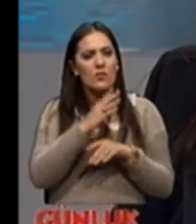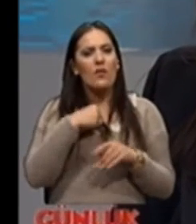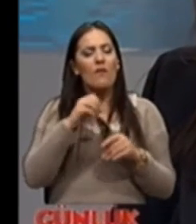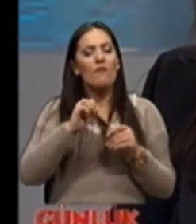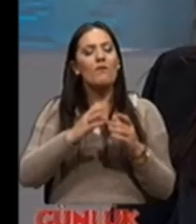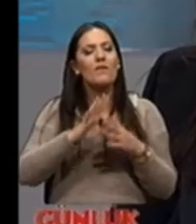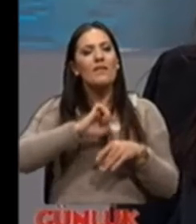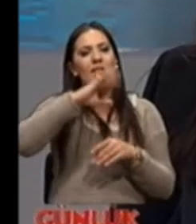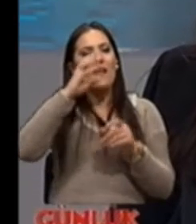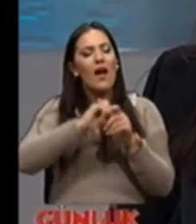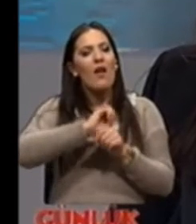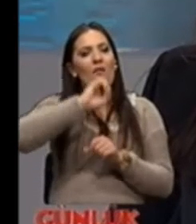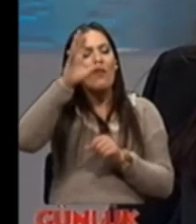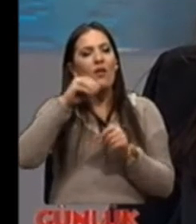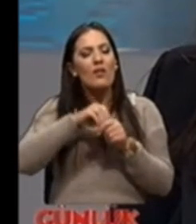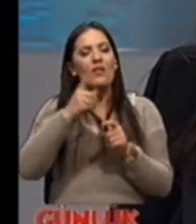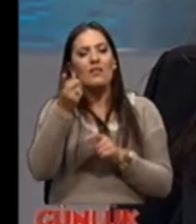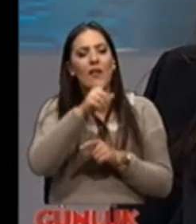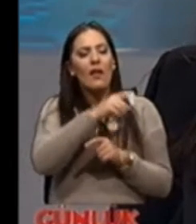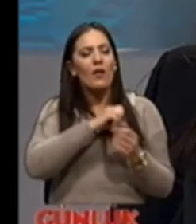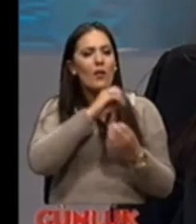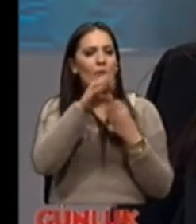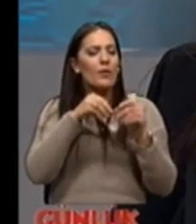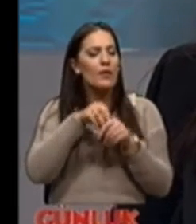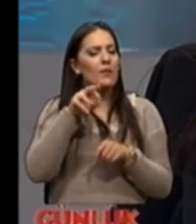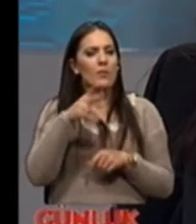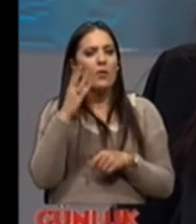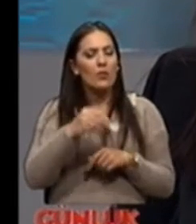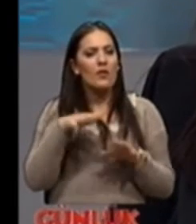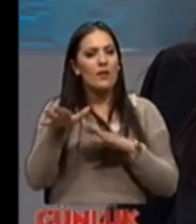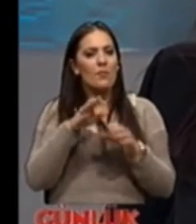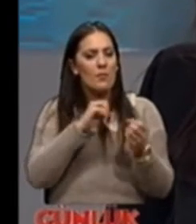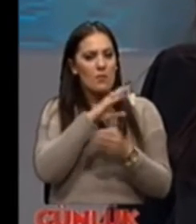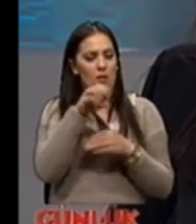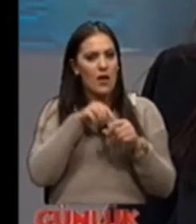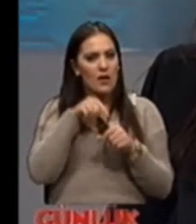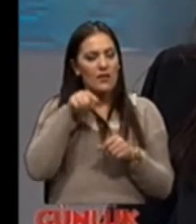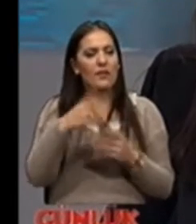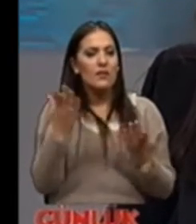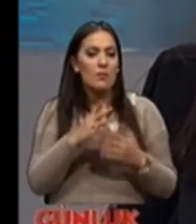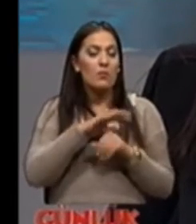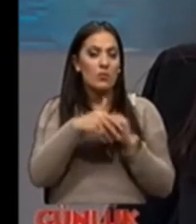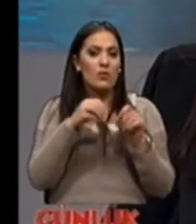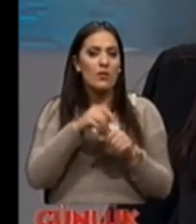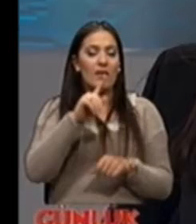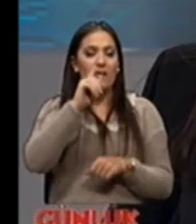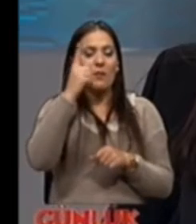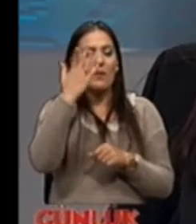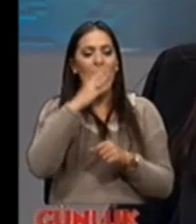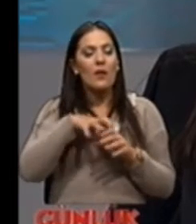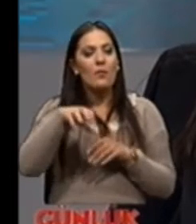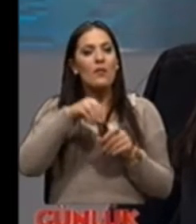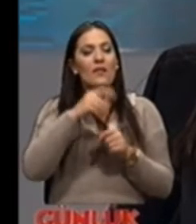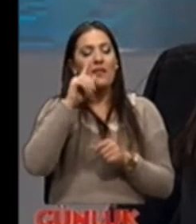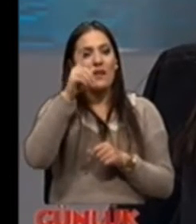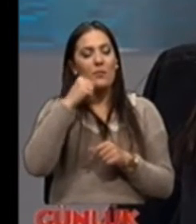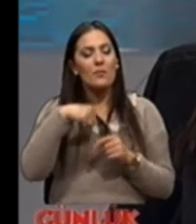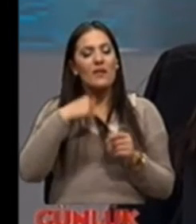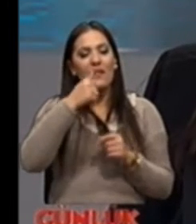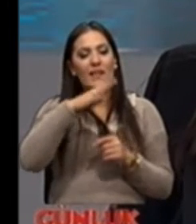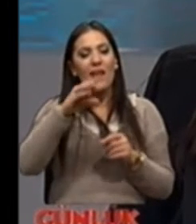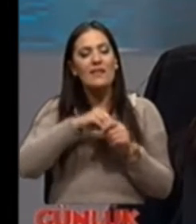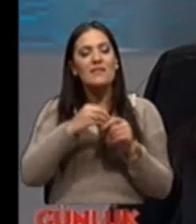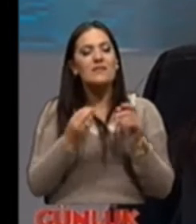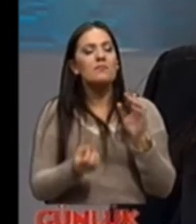Volkanizmadır. Diğer olaylarla birlikte meydana geliyor deprem olayı. Tabii dünya tek bir kara parçası, tek bir deniz, okyanustan